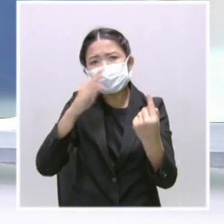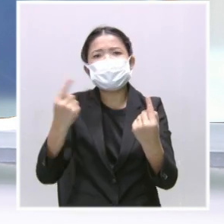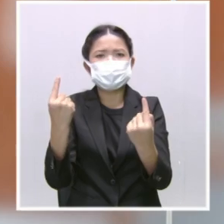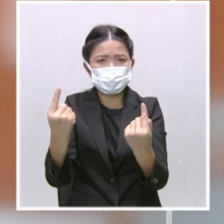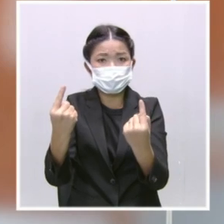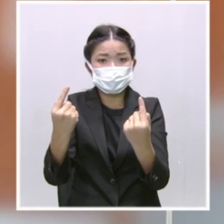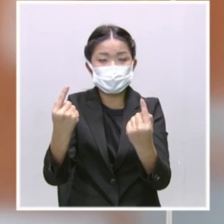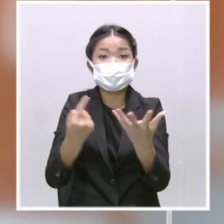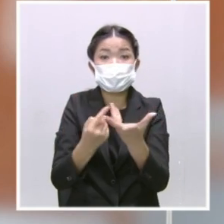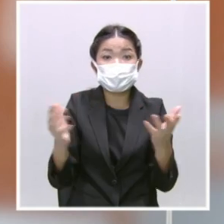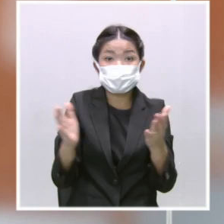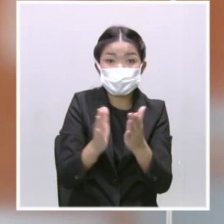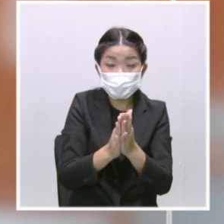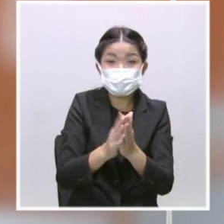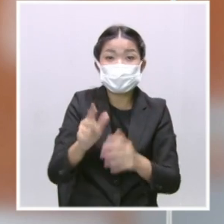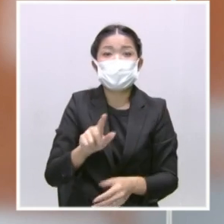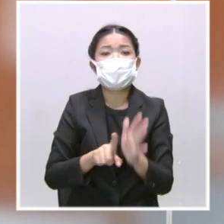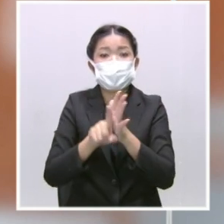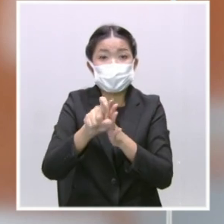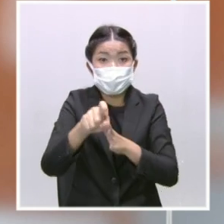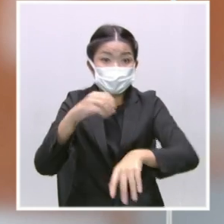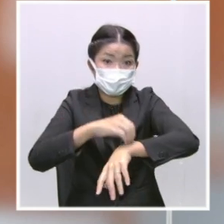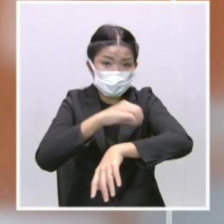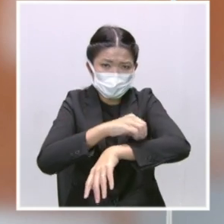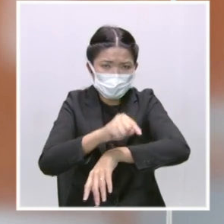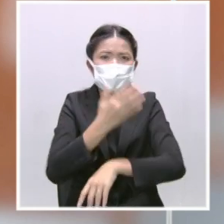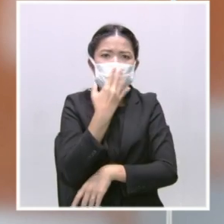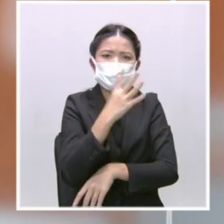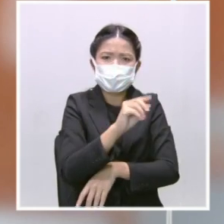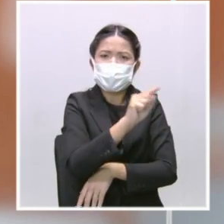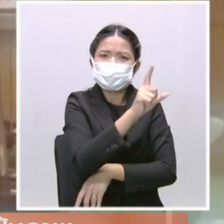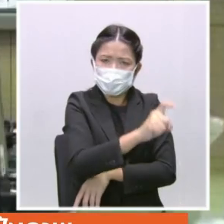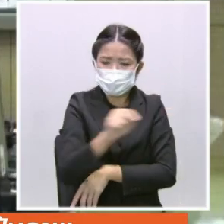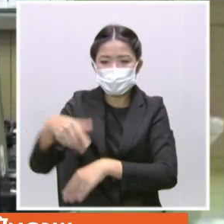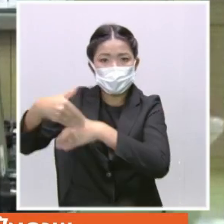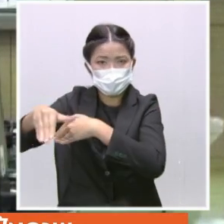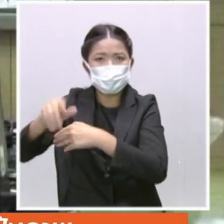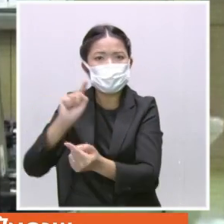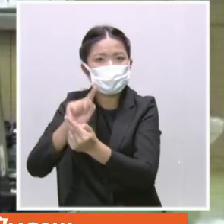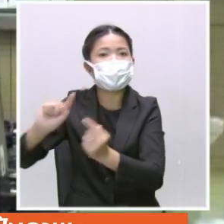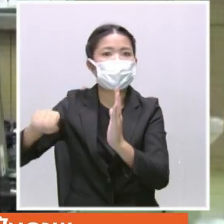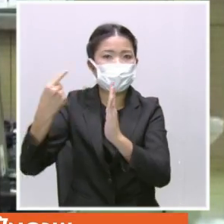ให้มีผู้เสียชีวิตจากโรคฝีดาดลิงนอกแอฟริกาเป็นครั้งแรกค่ะ